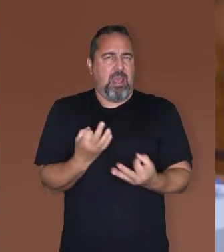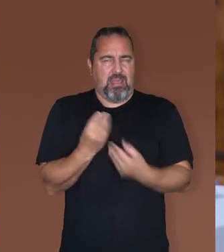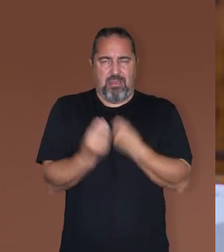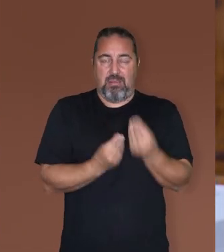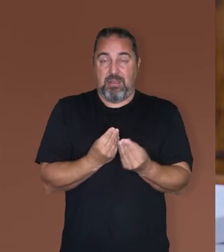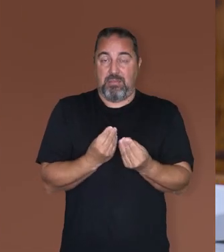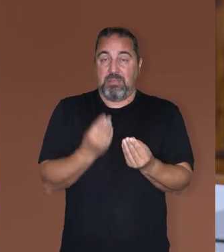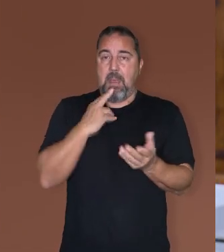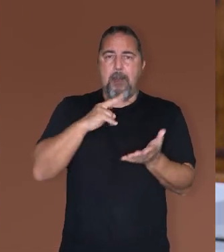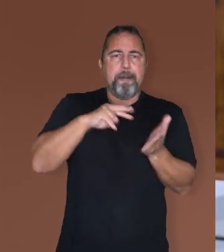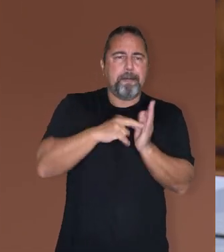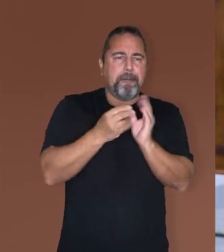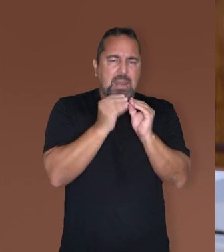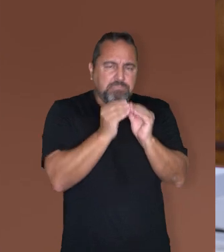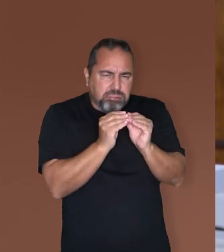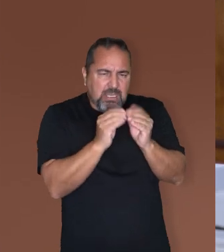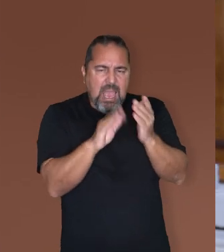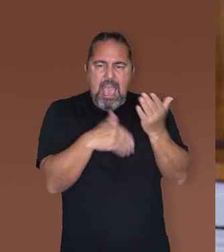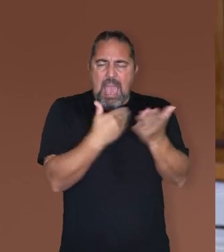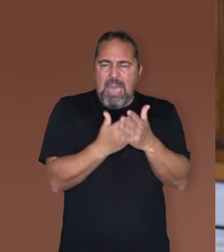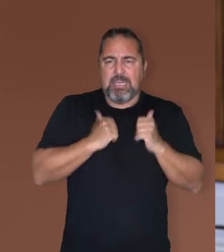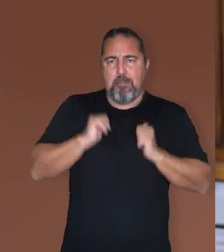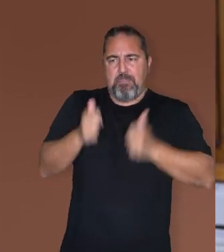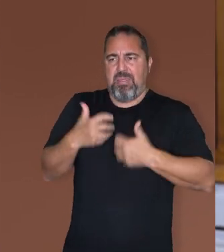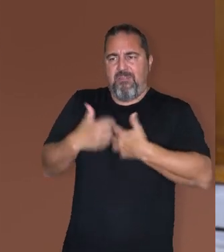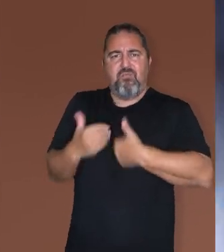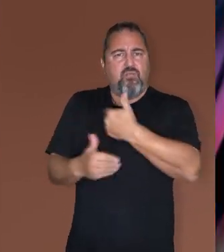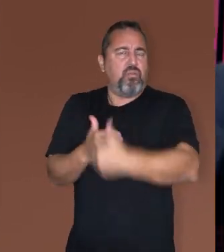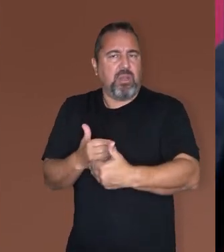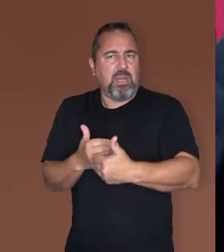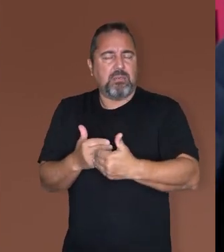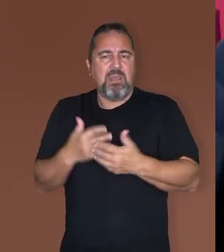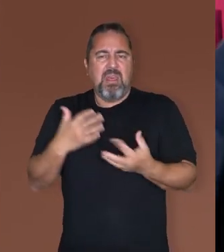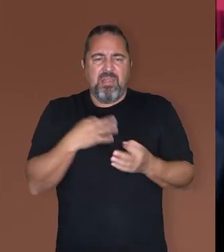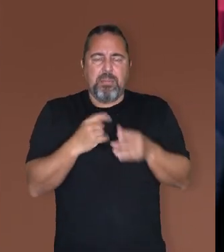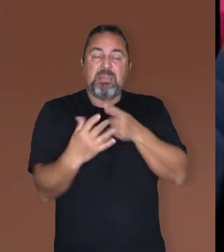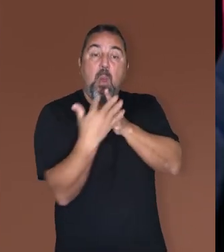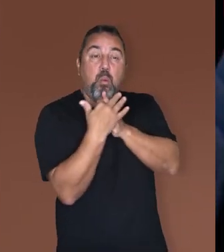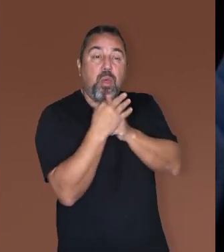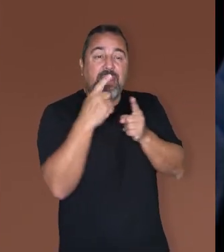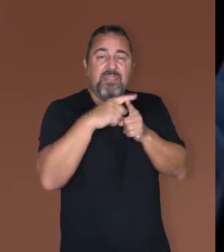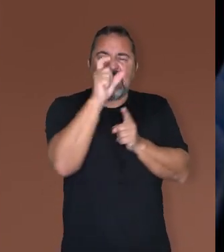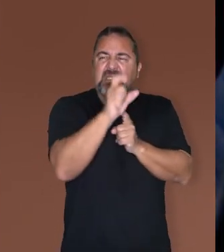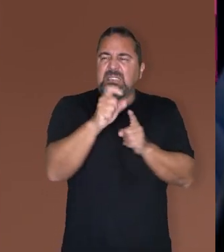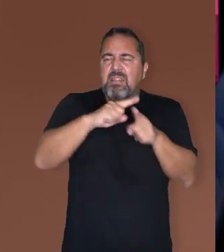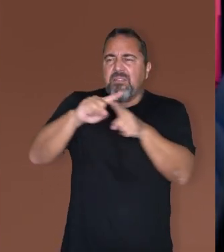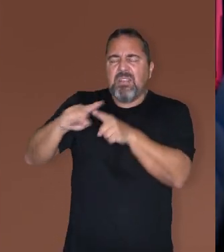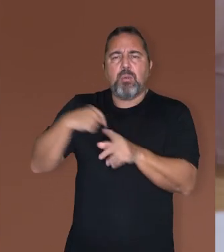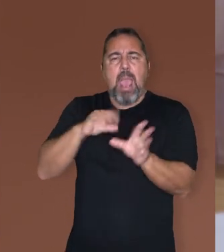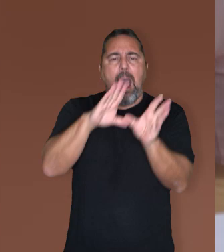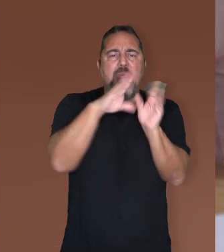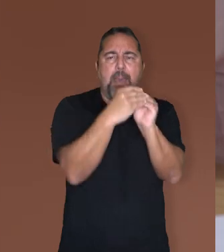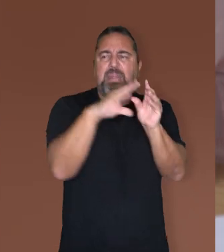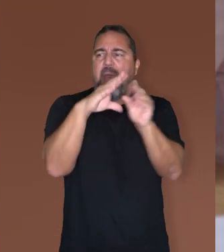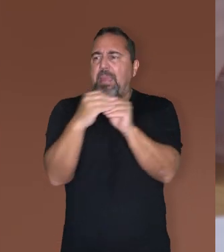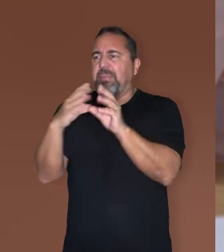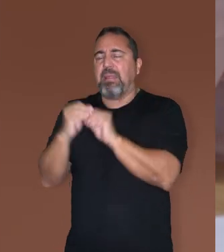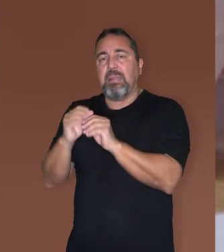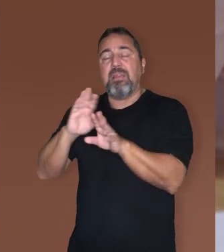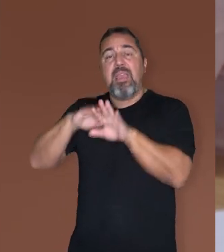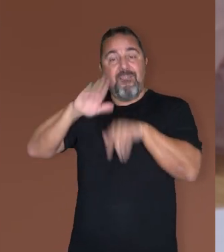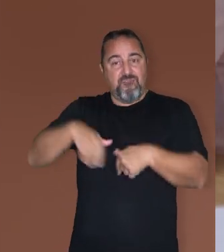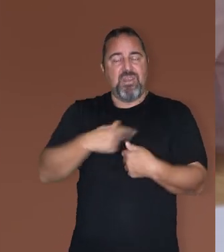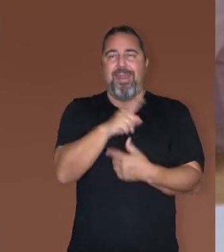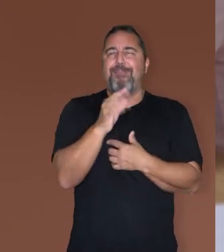duzu. Planifikaziotik, abiaraztera, mota askotariko audientziak kontuan hartuz eta eragin